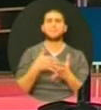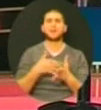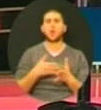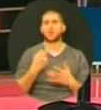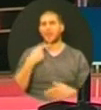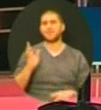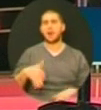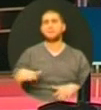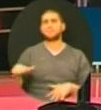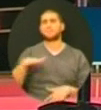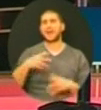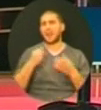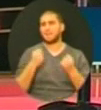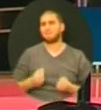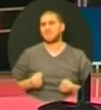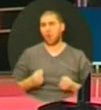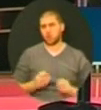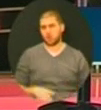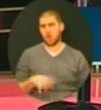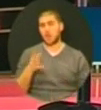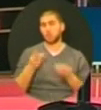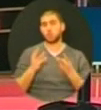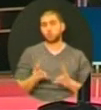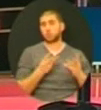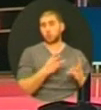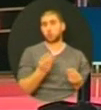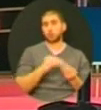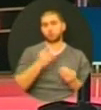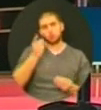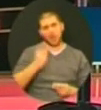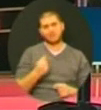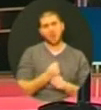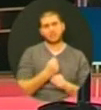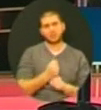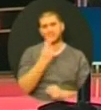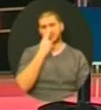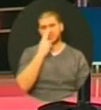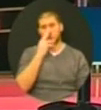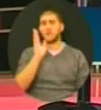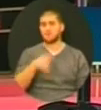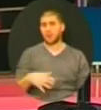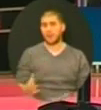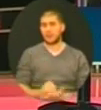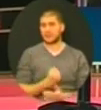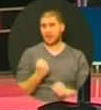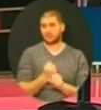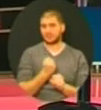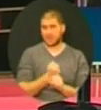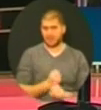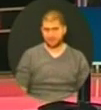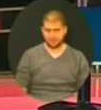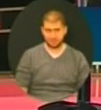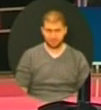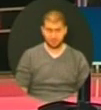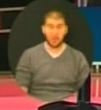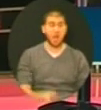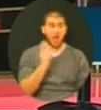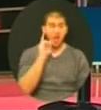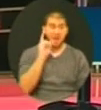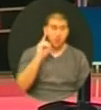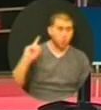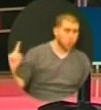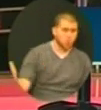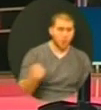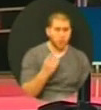על מערכת הביטחון, על שיטות נוספות שהיא חייבת למצות את הניסוי בהם וגם את ההצלחה המבצעית בהם. אבל